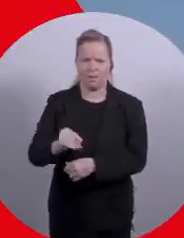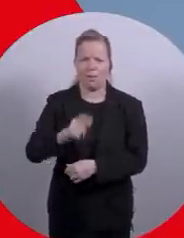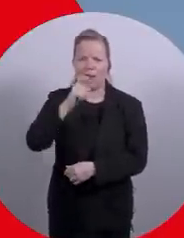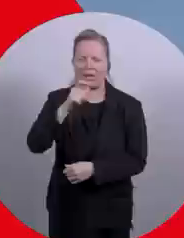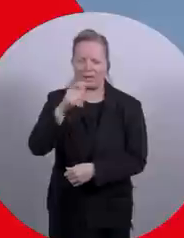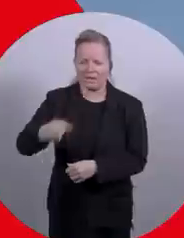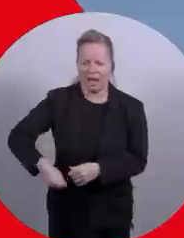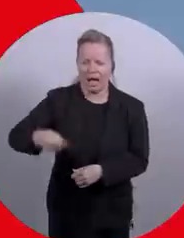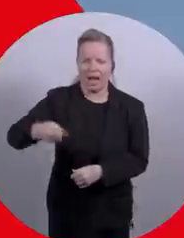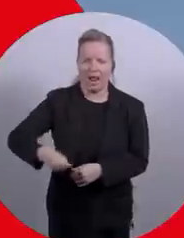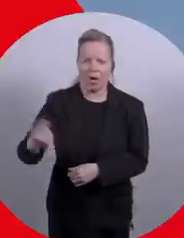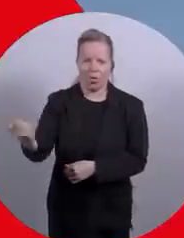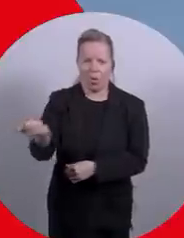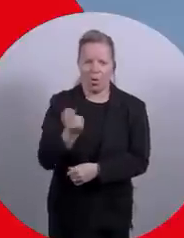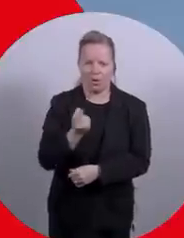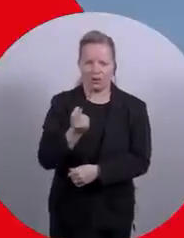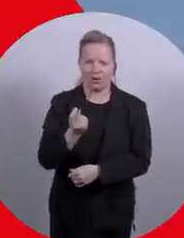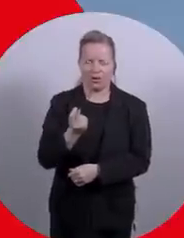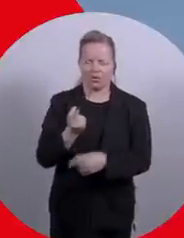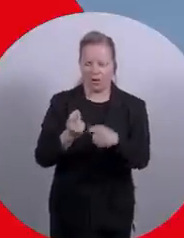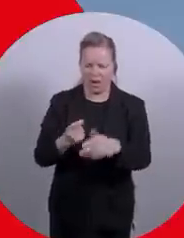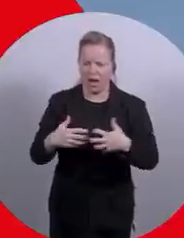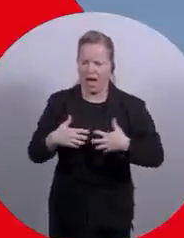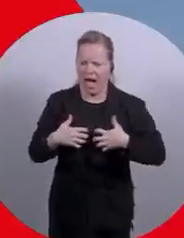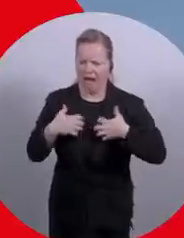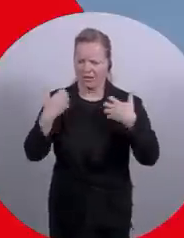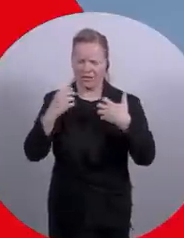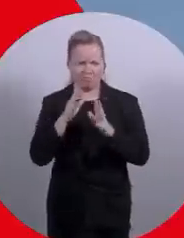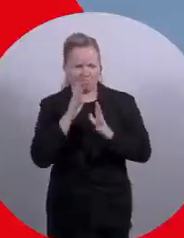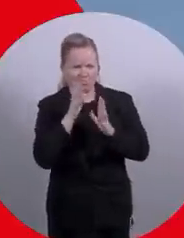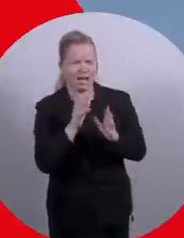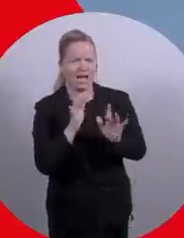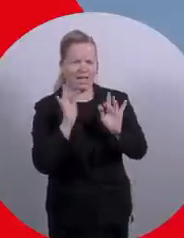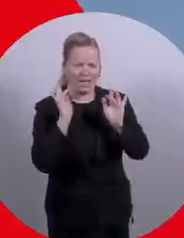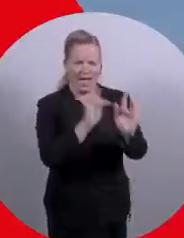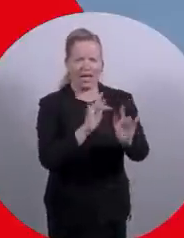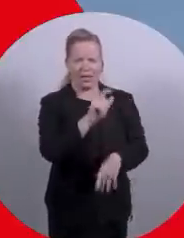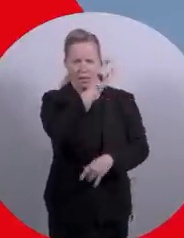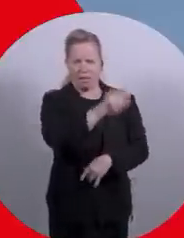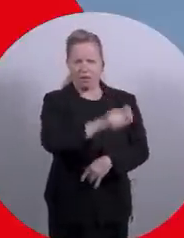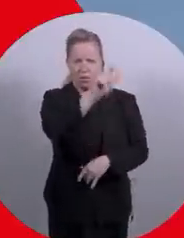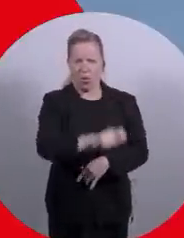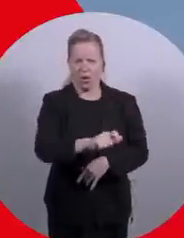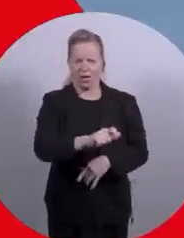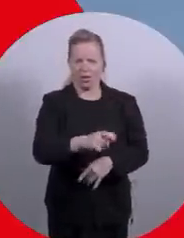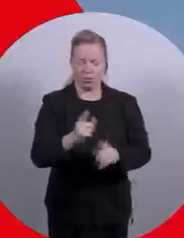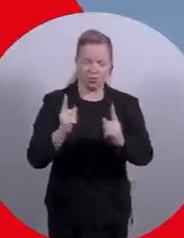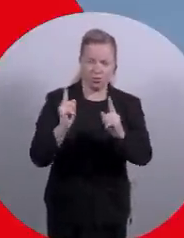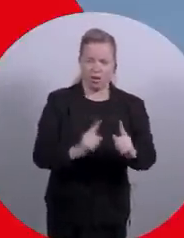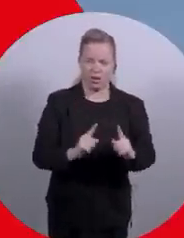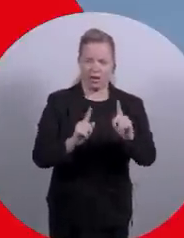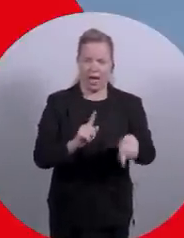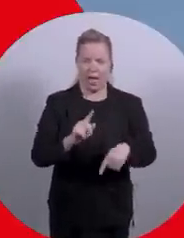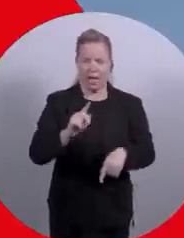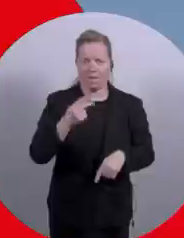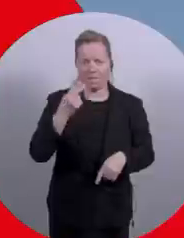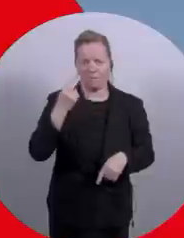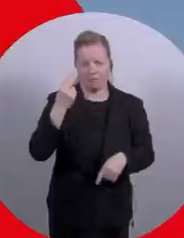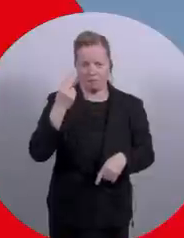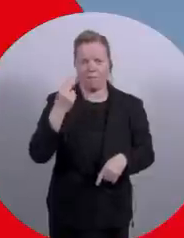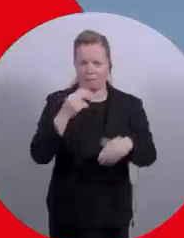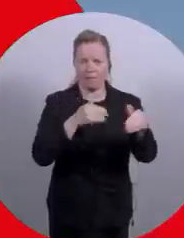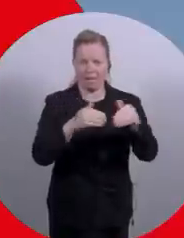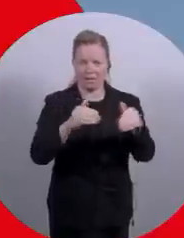ein Noko wir haben sie gelenkt gegen die Leute diese politischen Zustände zu verantworten gehabt haben in Wien und ich kann nichts sagen mittlerweile schon verbraucht